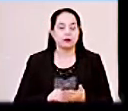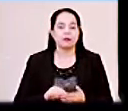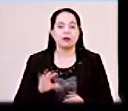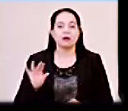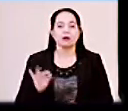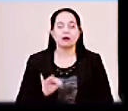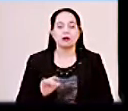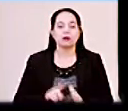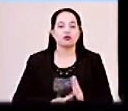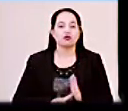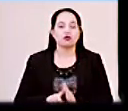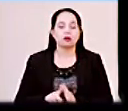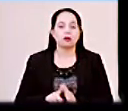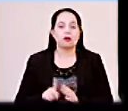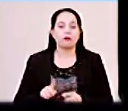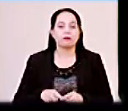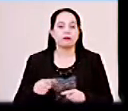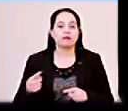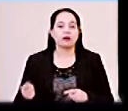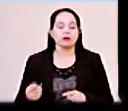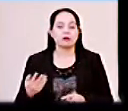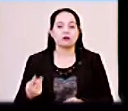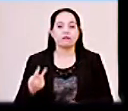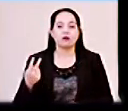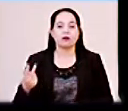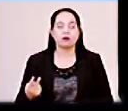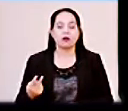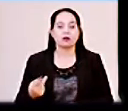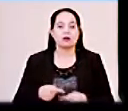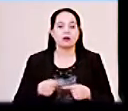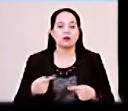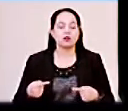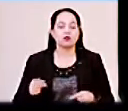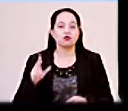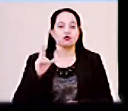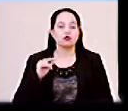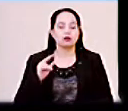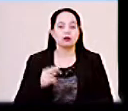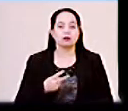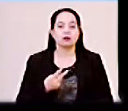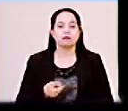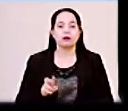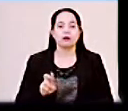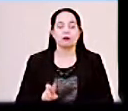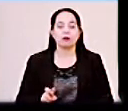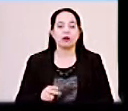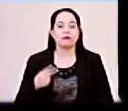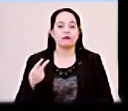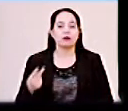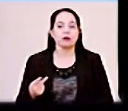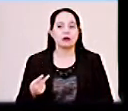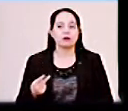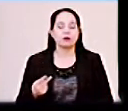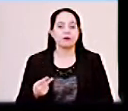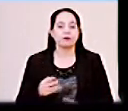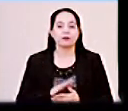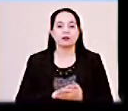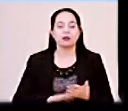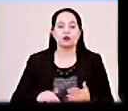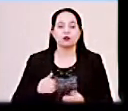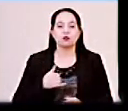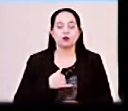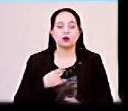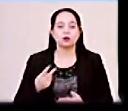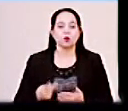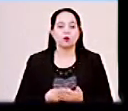и начинаем возводить в квадрат разность чисел. 2b в квадрате. Дальше у нас